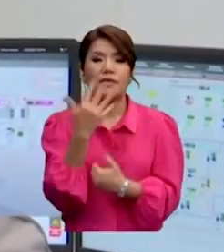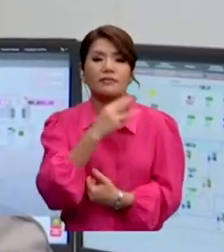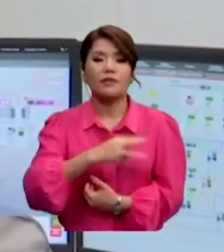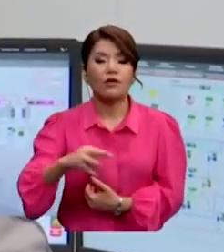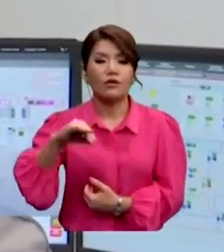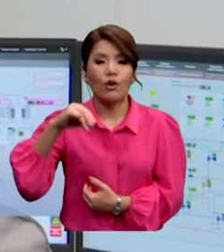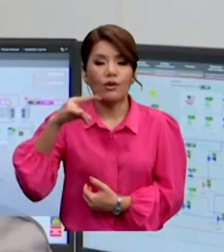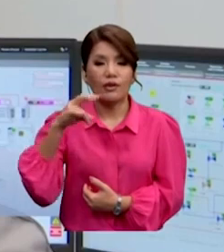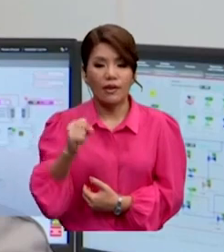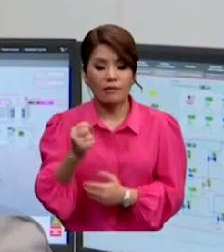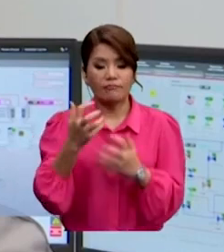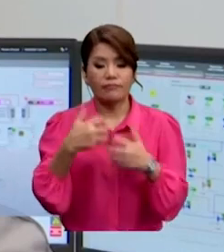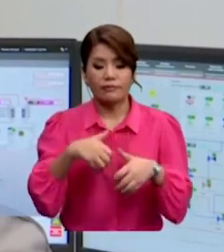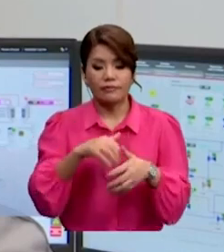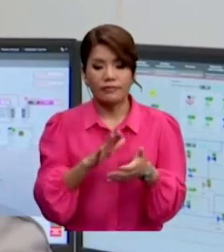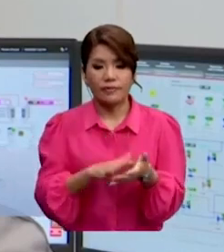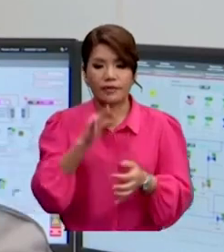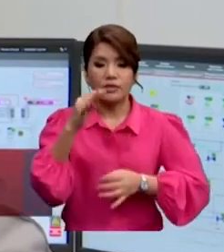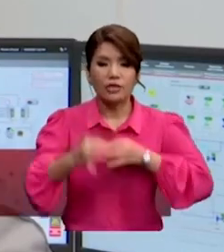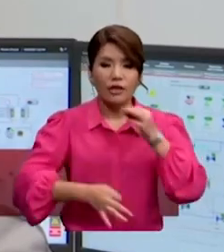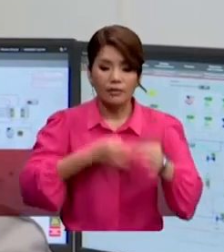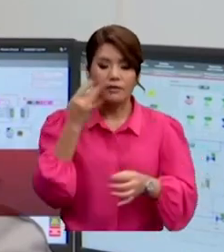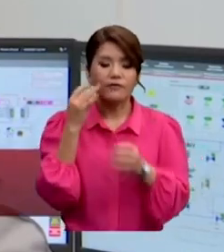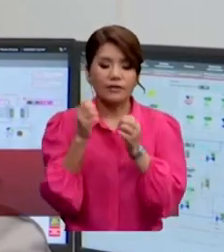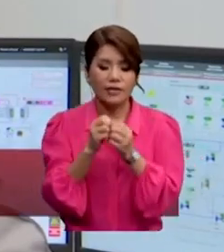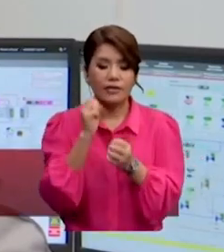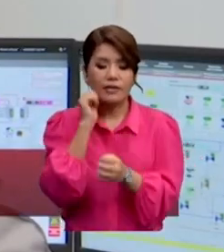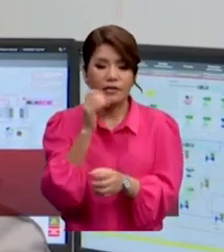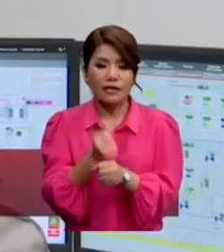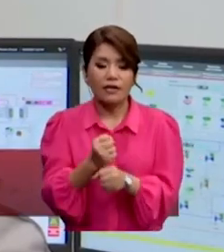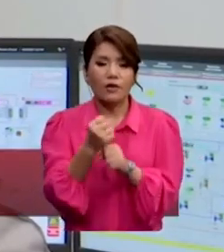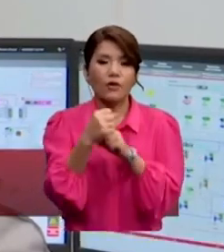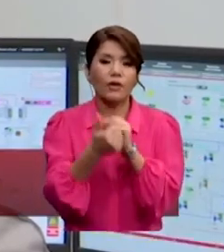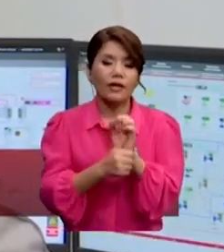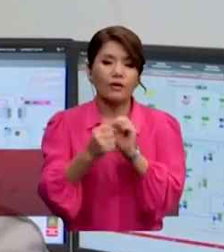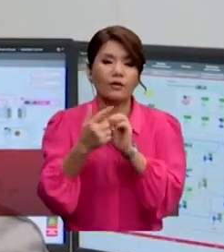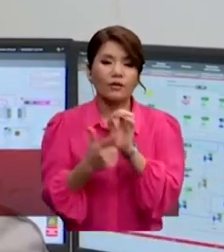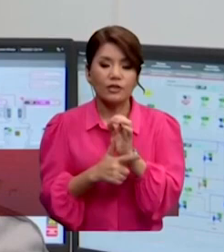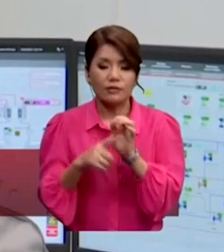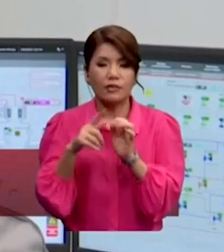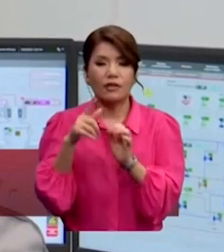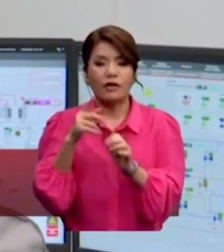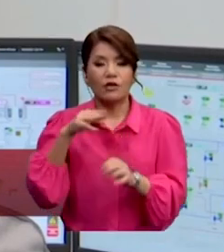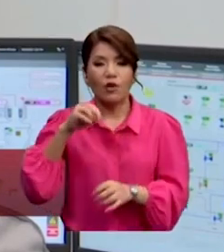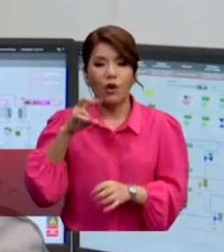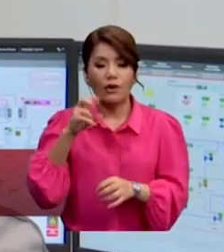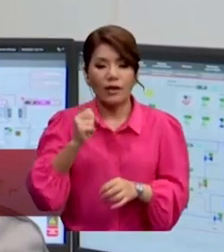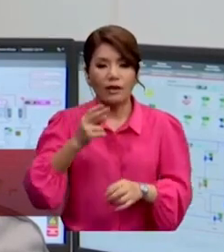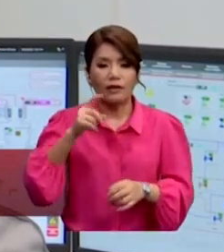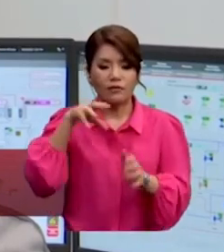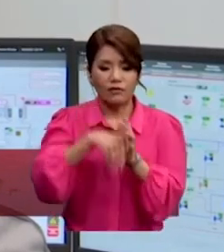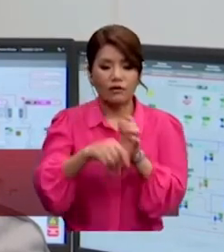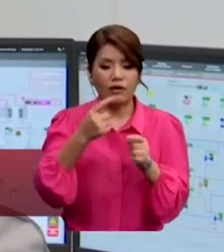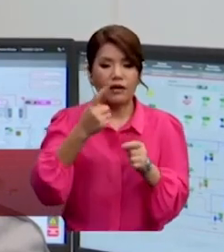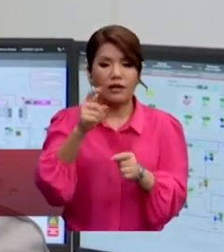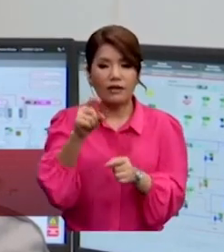тоннаға есептелген. Фабрика 24 сағат үзіліссіз жұмыс істеп, күніне 16-17 мың тонна құрамында алтыны бар материалды өңдейді. Әр